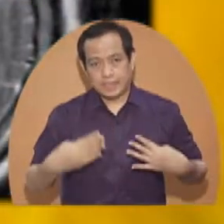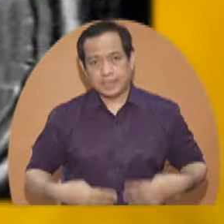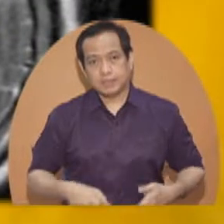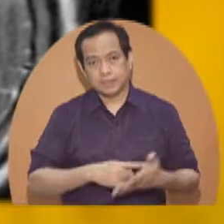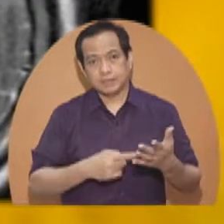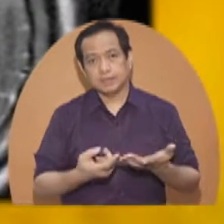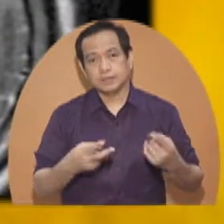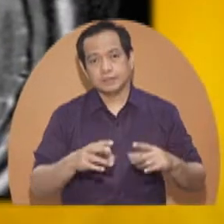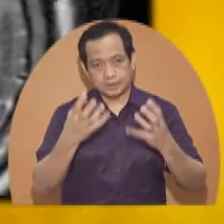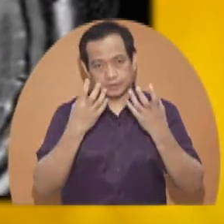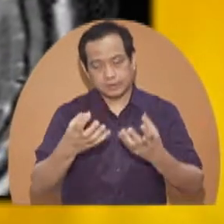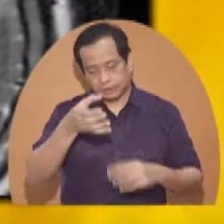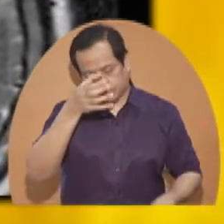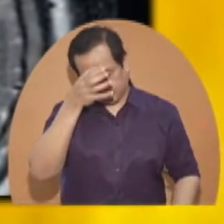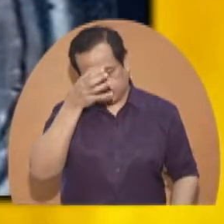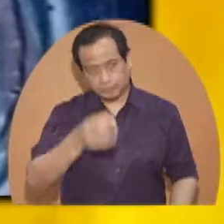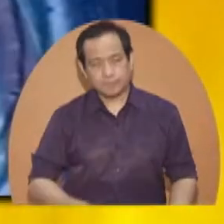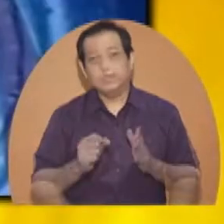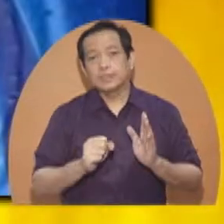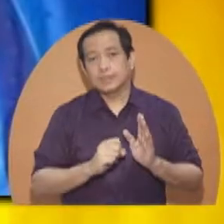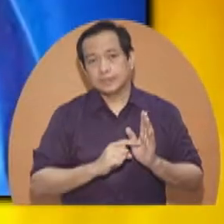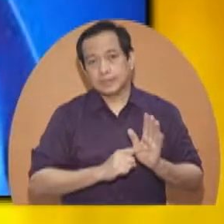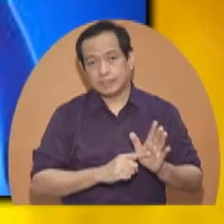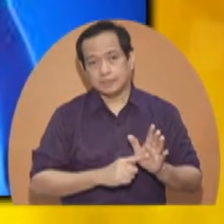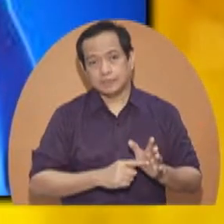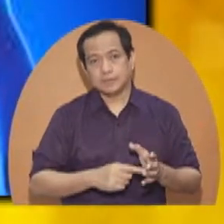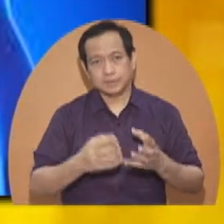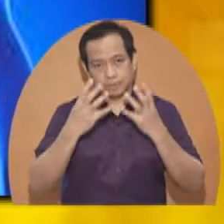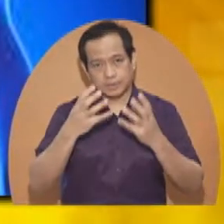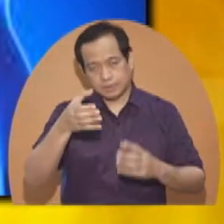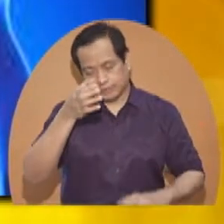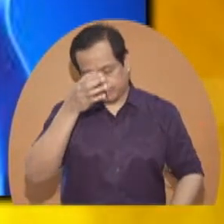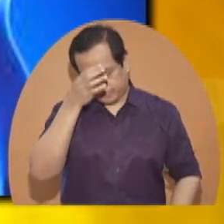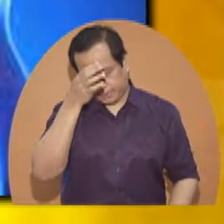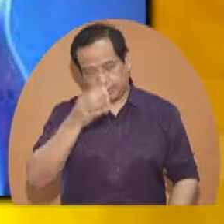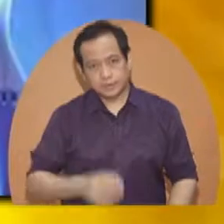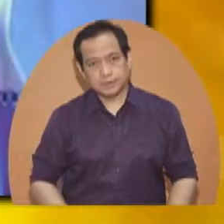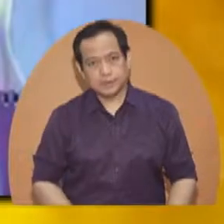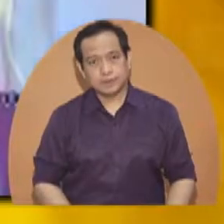ito'y humahantong sa pamamaga ng utak. Ang mga sintomas ay pamamaga ng utak,